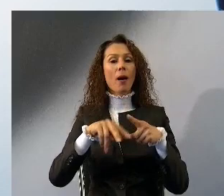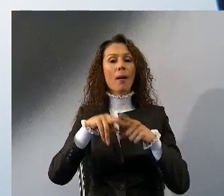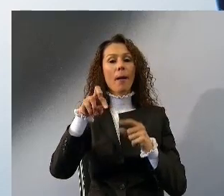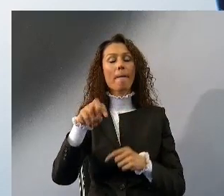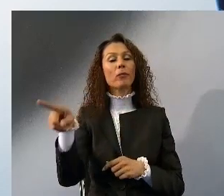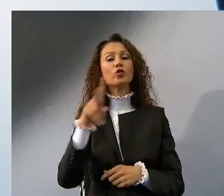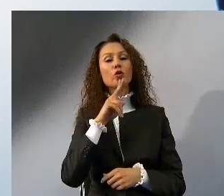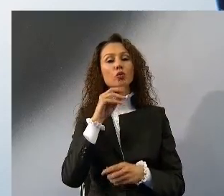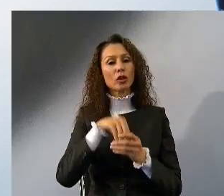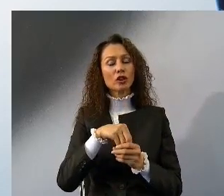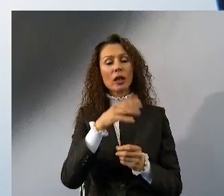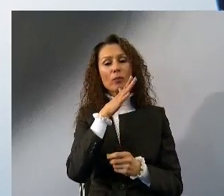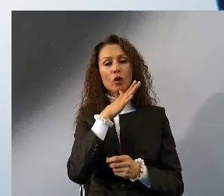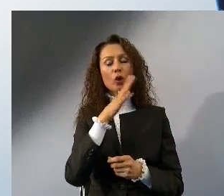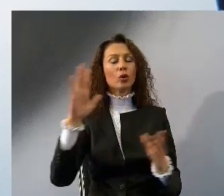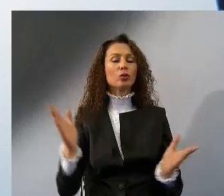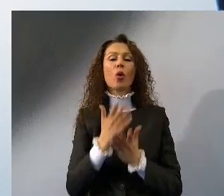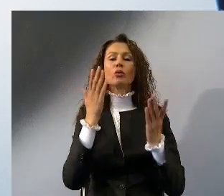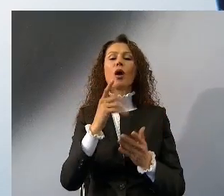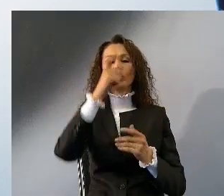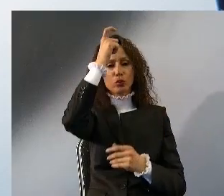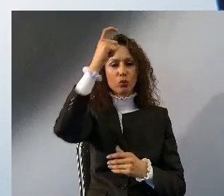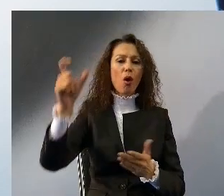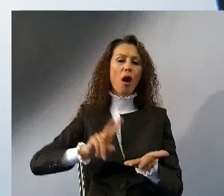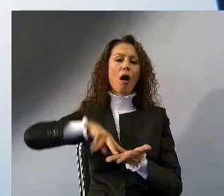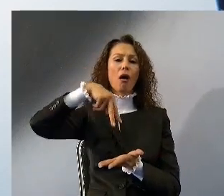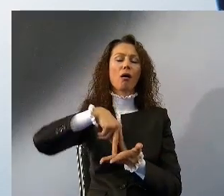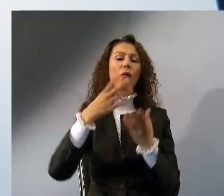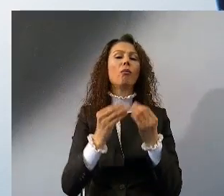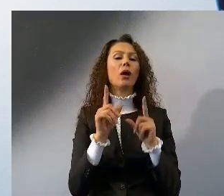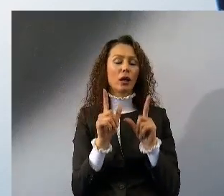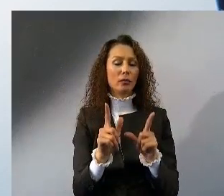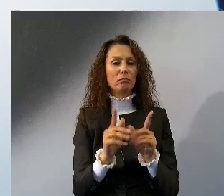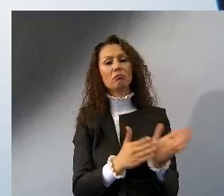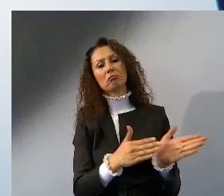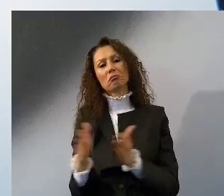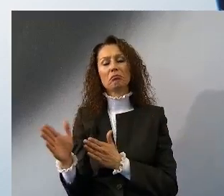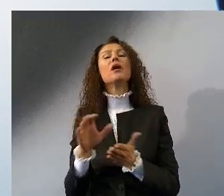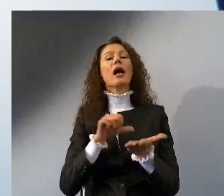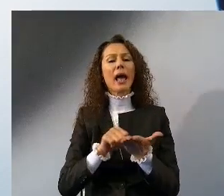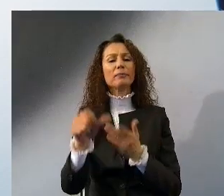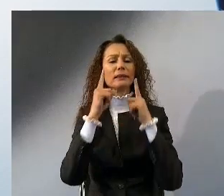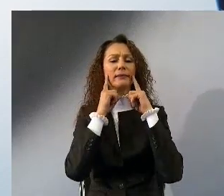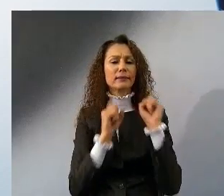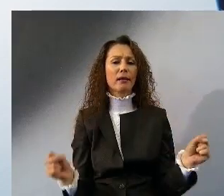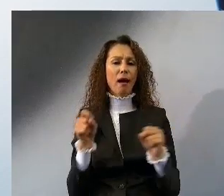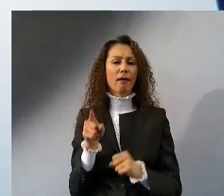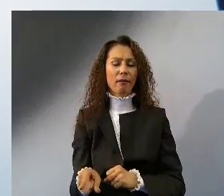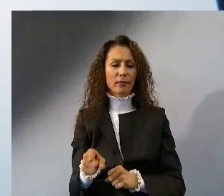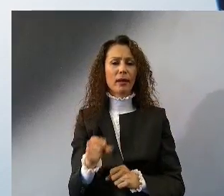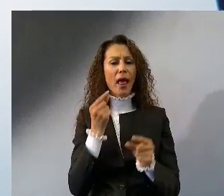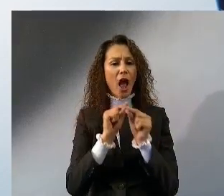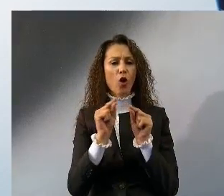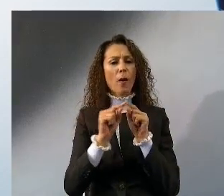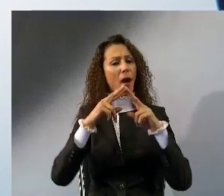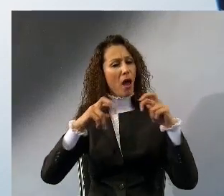zaten Türkiye ekonomisinin çoktan ayağa kalkması gerekirdi. Ayağa kalkmak şöyle dursun, hepsi zarar. Bunların ekonomik fizibilitelerini